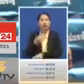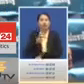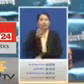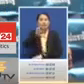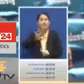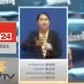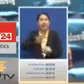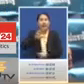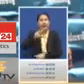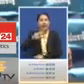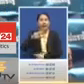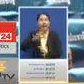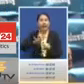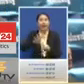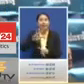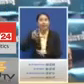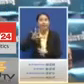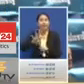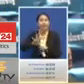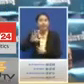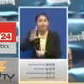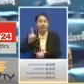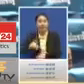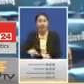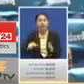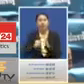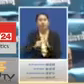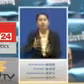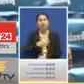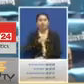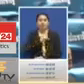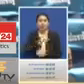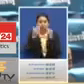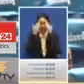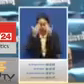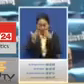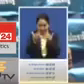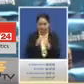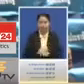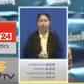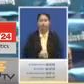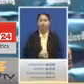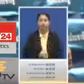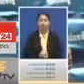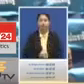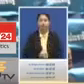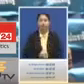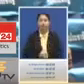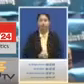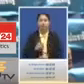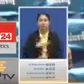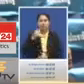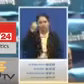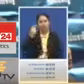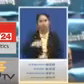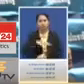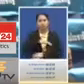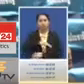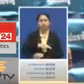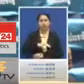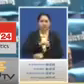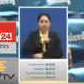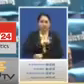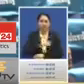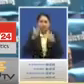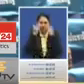น่นอนเป็นมุสลิมคือผู้ที่นับถือศาสนาอิสลามท่านประธานครับผมว่าในนี้มีมุสลิมหลายคนคุ